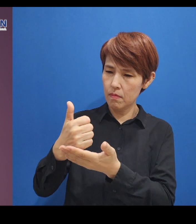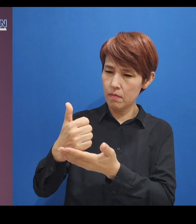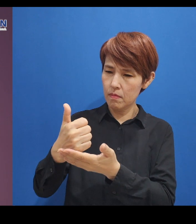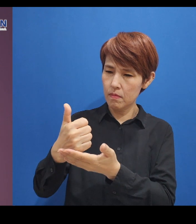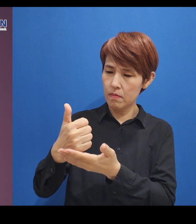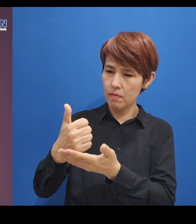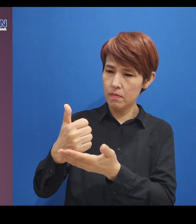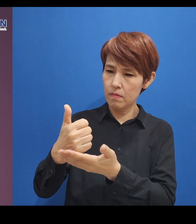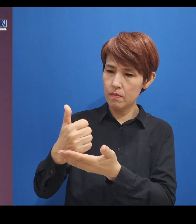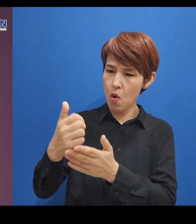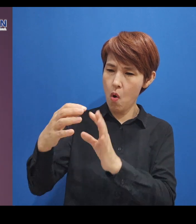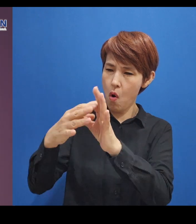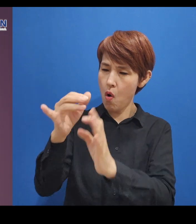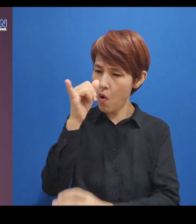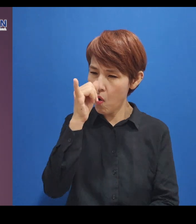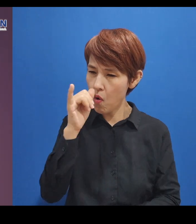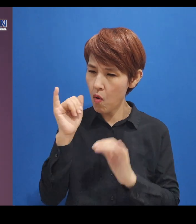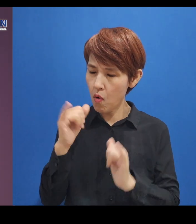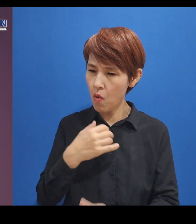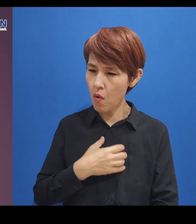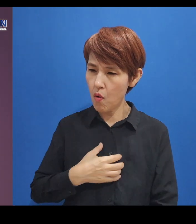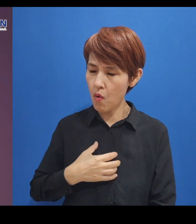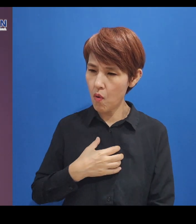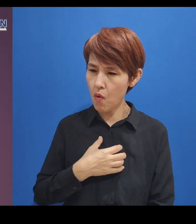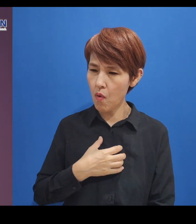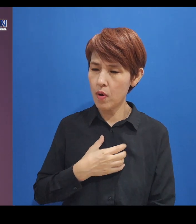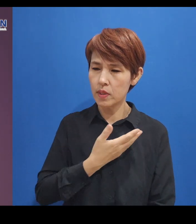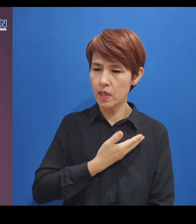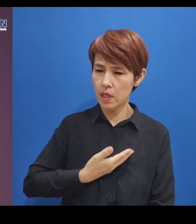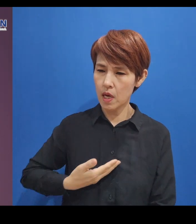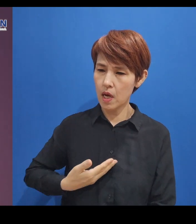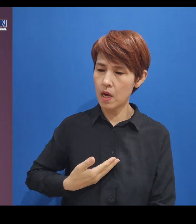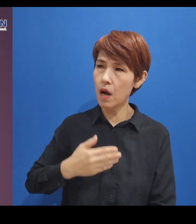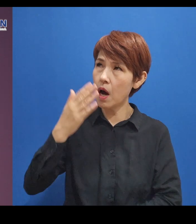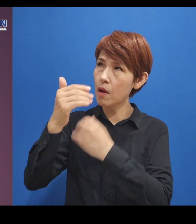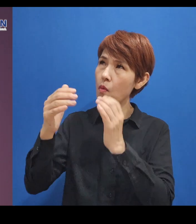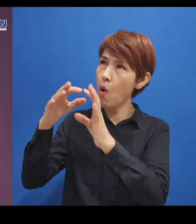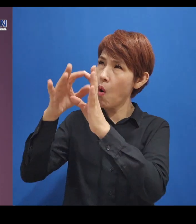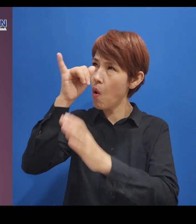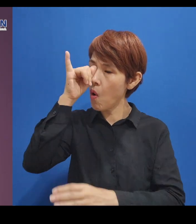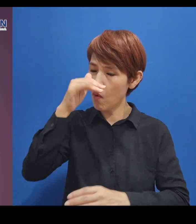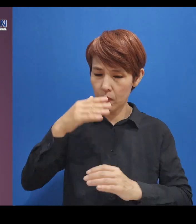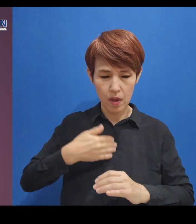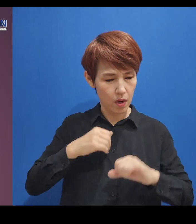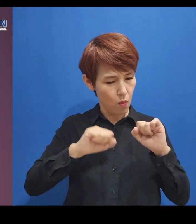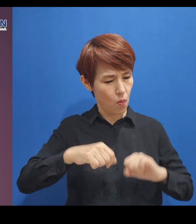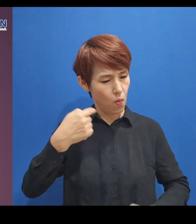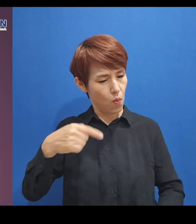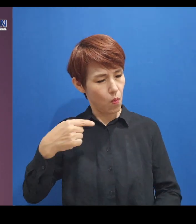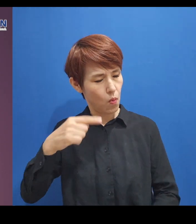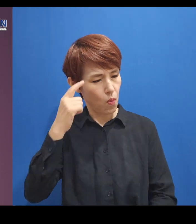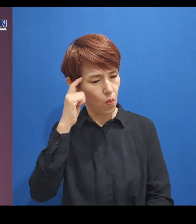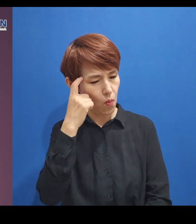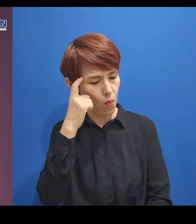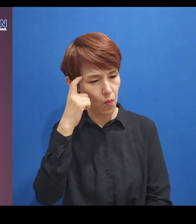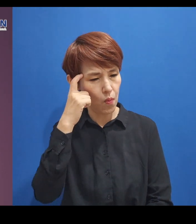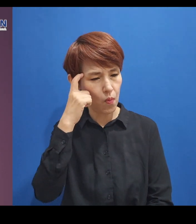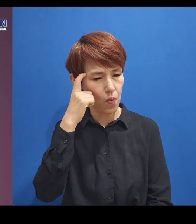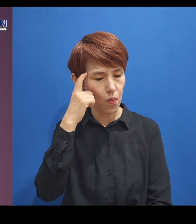사람이 나타났는데도 하나님이 이분을 보내신 거면 나는 어떻게 행동해야 되지?